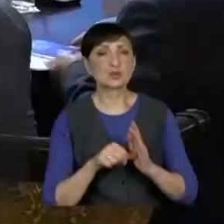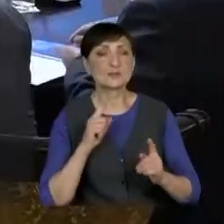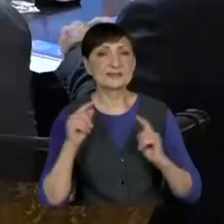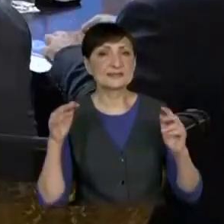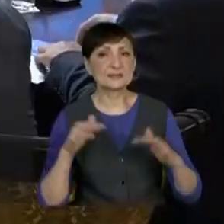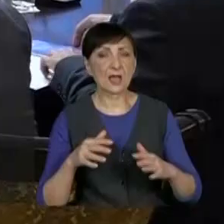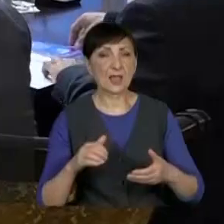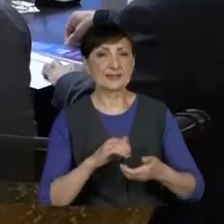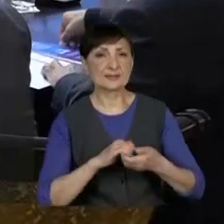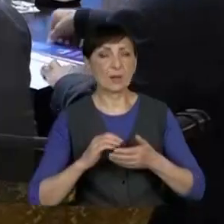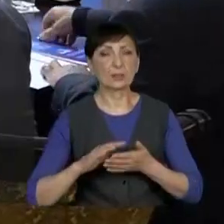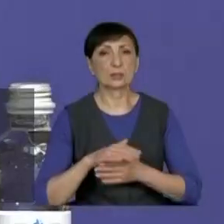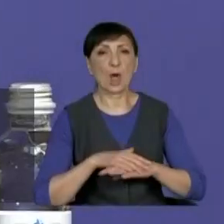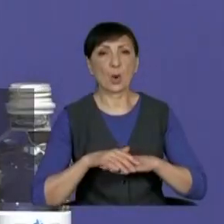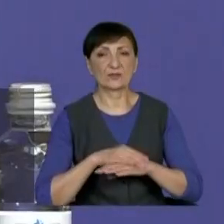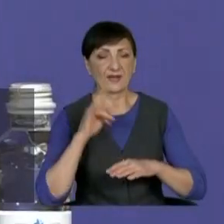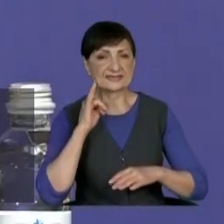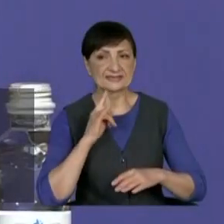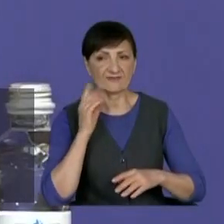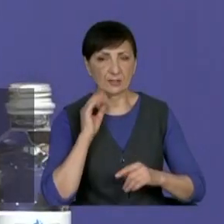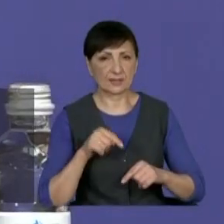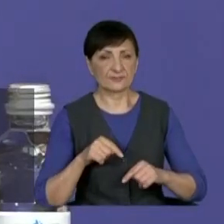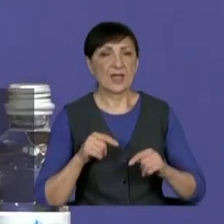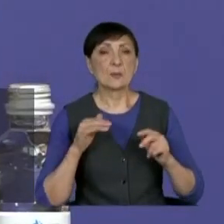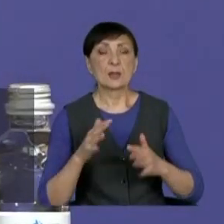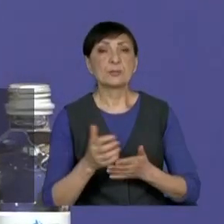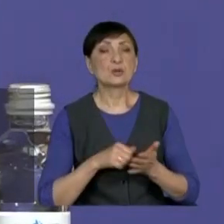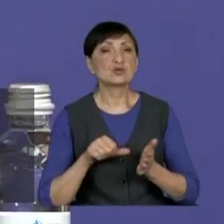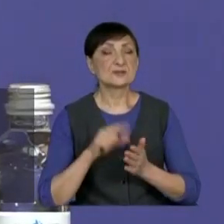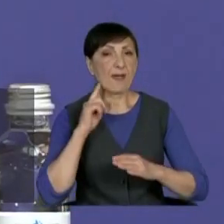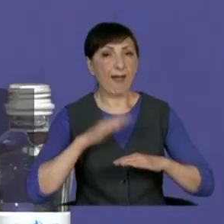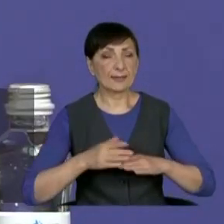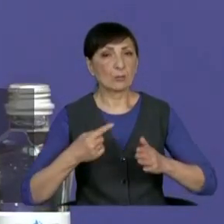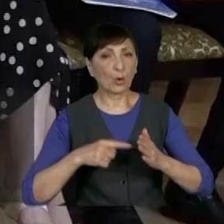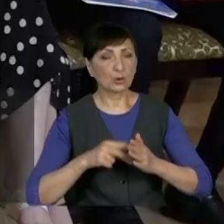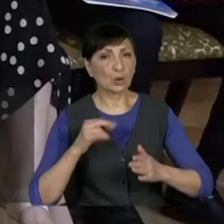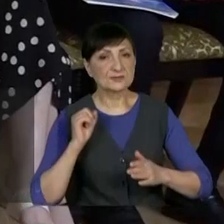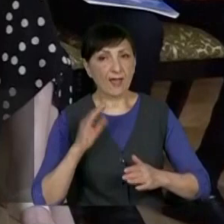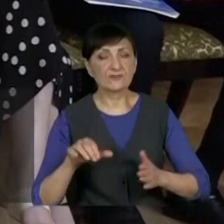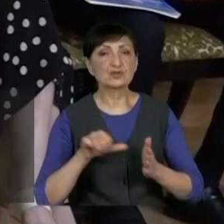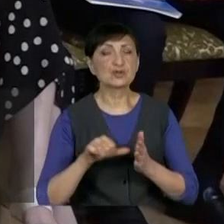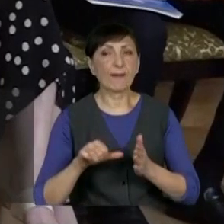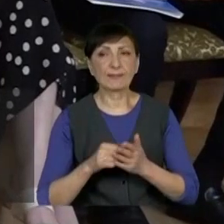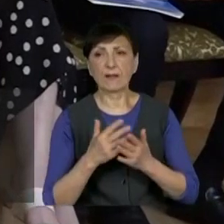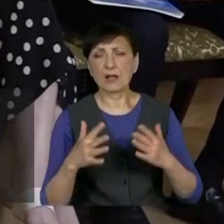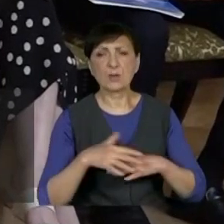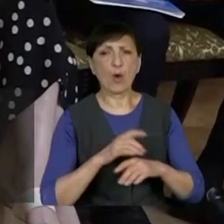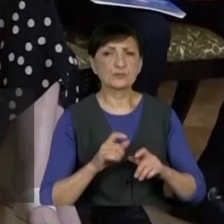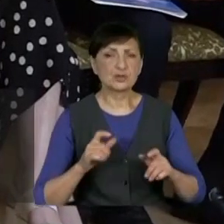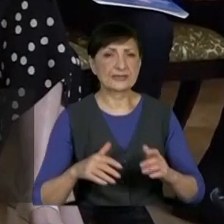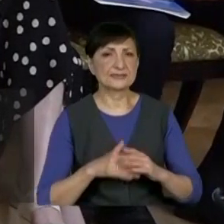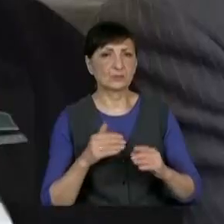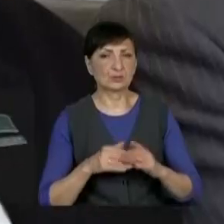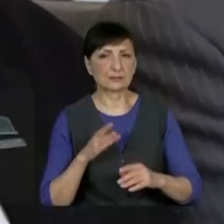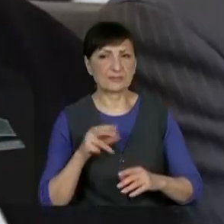заседании Ассамблеи народа Казахстана в Алматы. В мероприятии приняли участие аким города Ербулат Досаев, члены АНК, общественники и